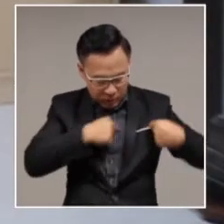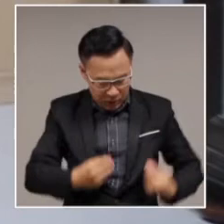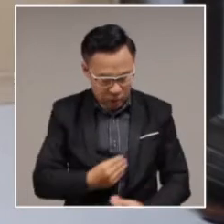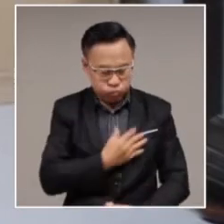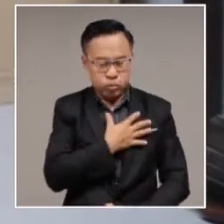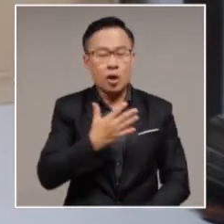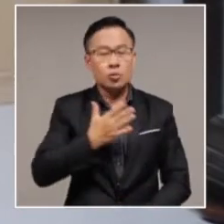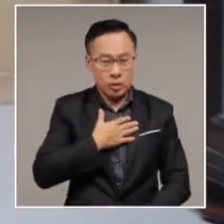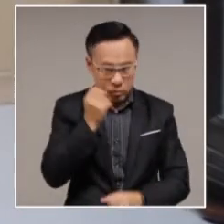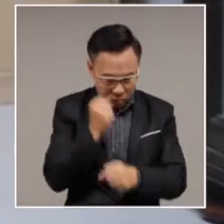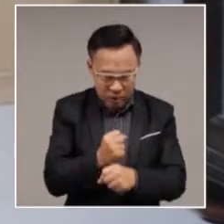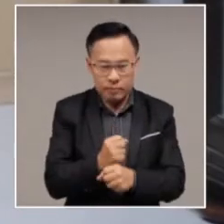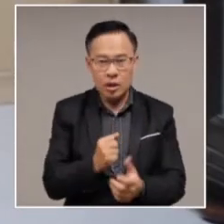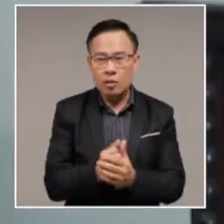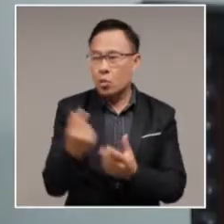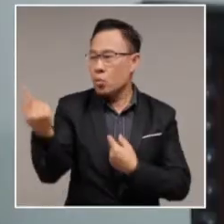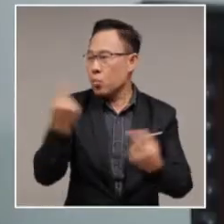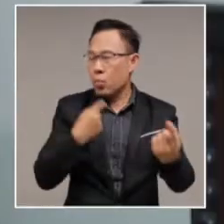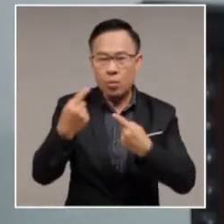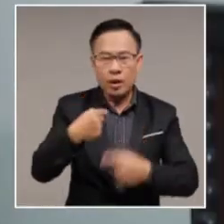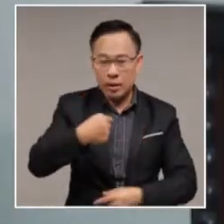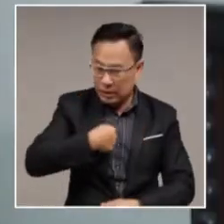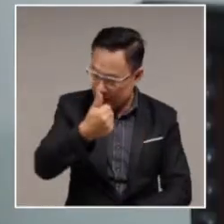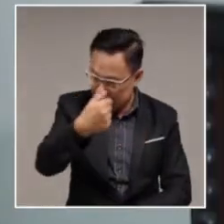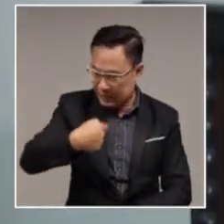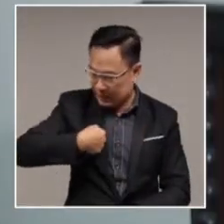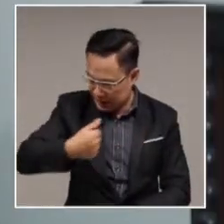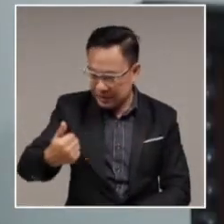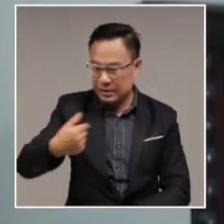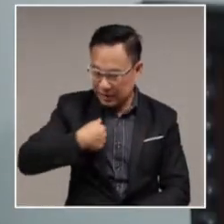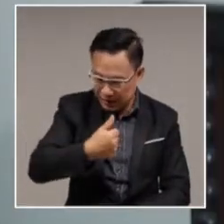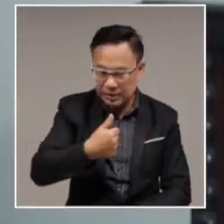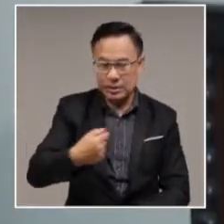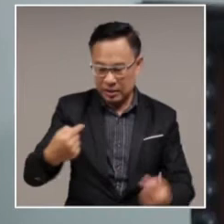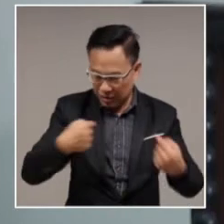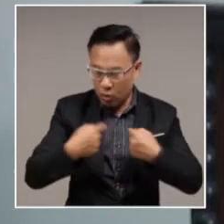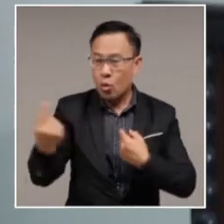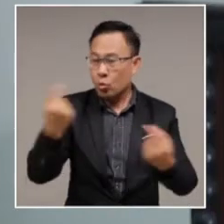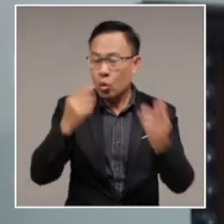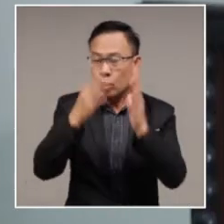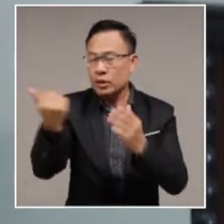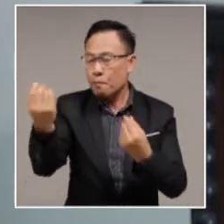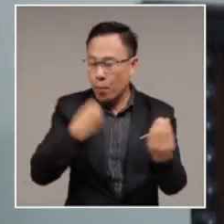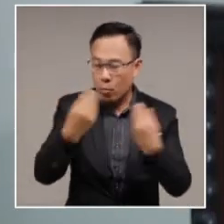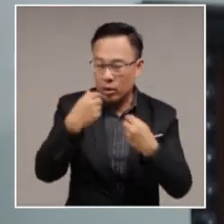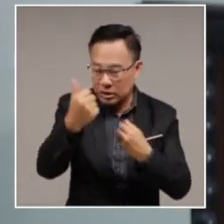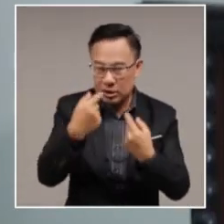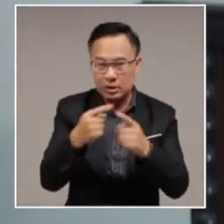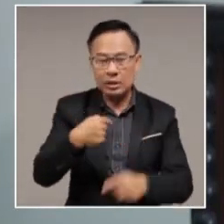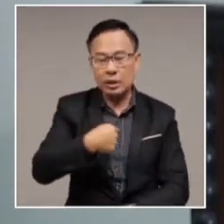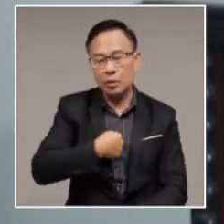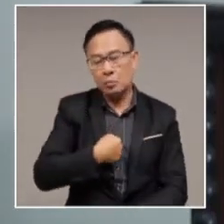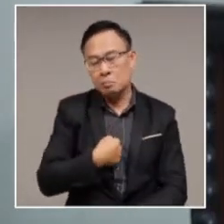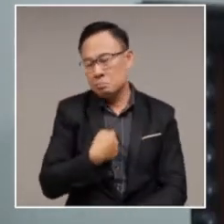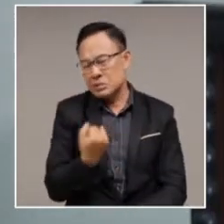เองคือต่อให้ใครร้อยคนมาบอกคนว่านู่นนี่นั่นแต่ถ้าคุณบอกตัวเองว่าไม่